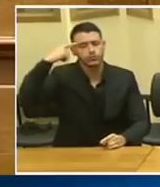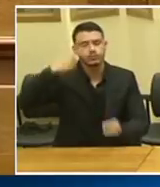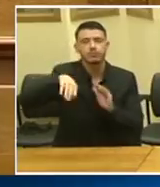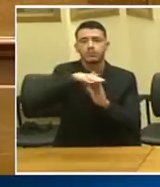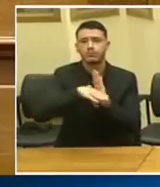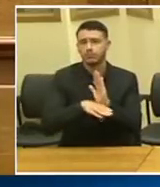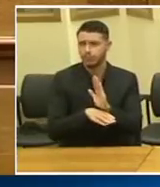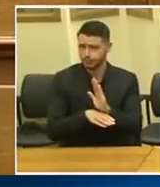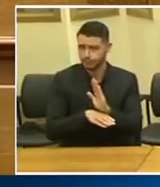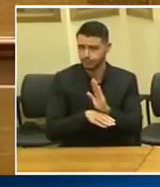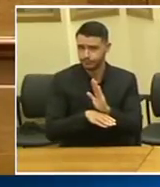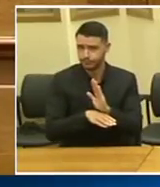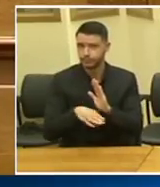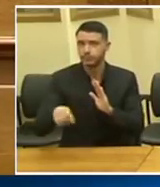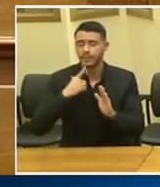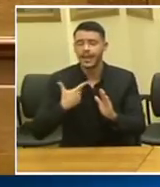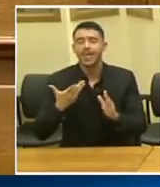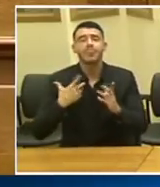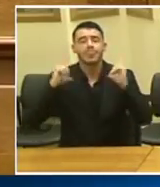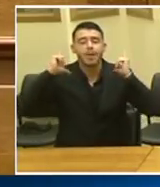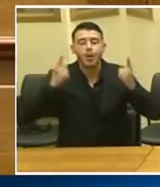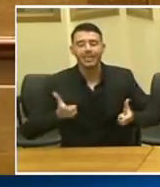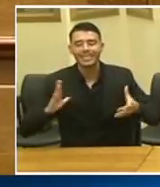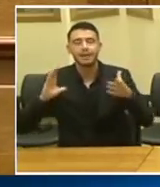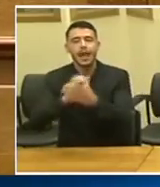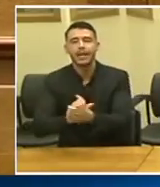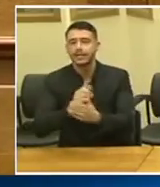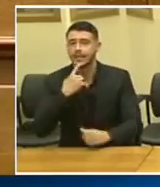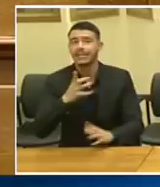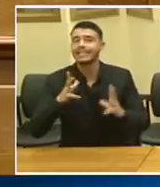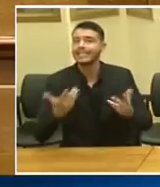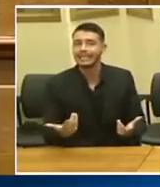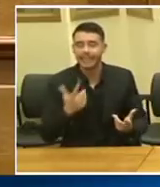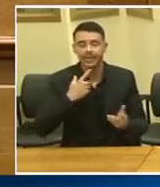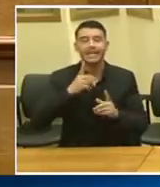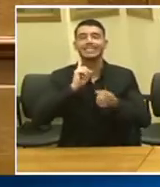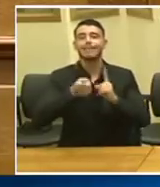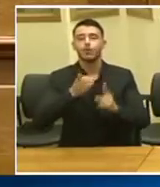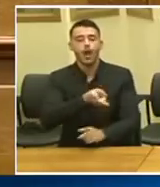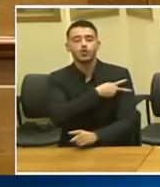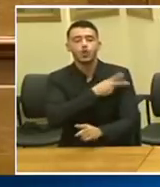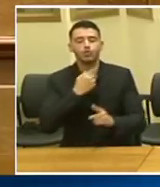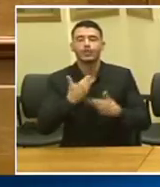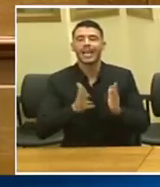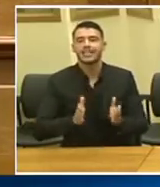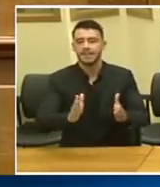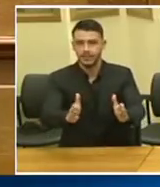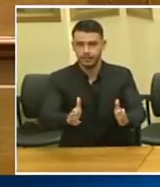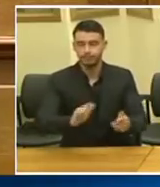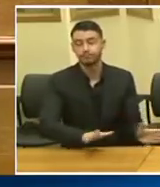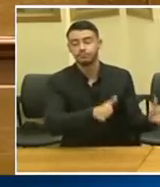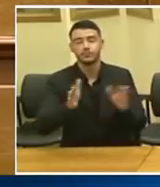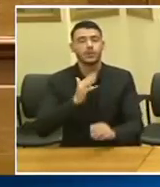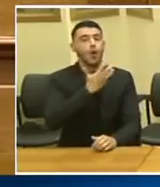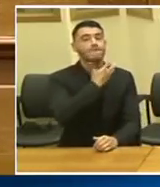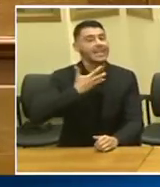Πρόεδρε. Και της Δημοκρατικής Συμπαράταξης λένε ότι η συμφωνία είναι στη σωστή κατεύθυνση. Ο κύριος Βενιζέλος είχε ως